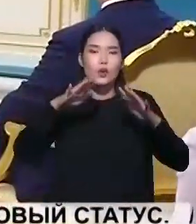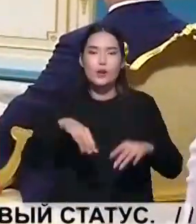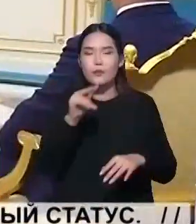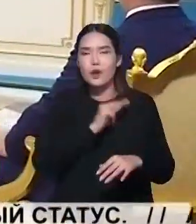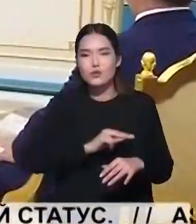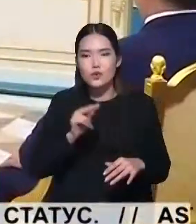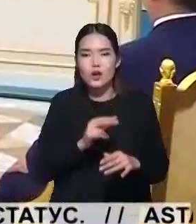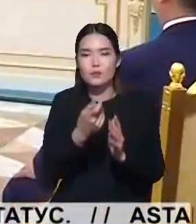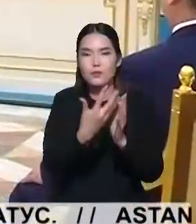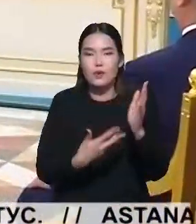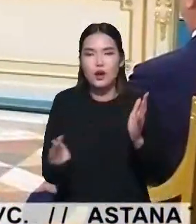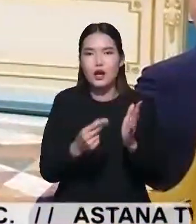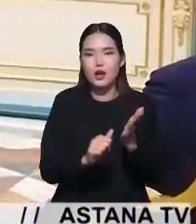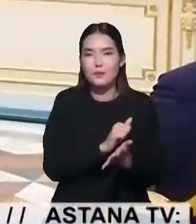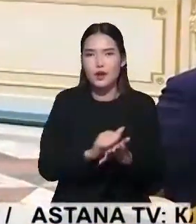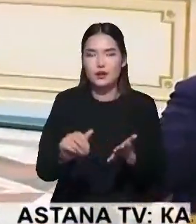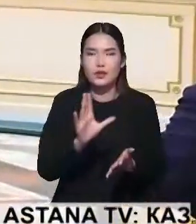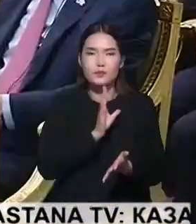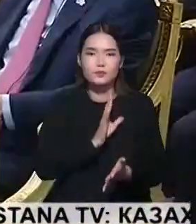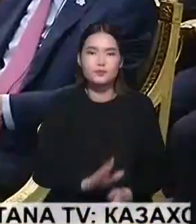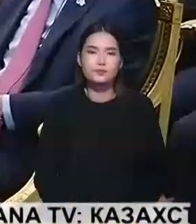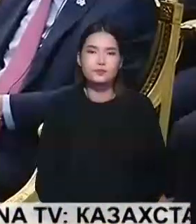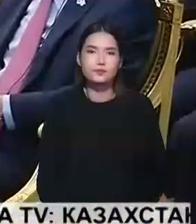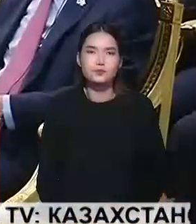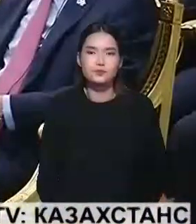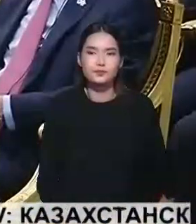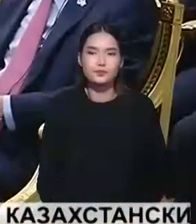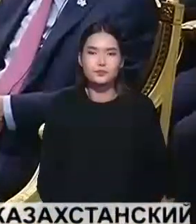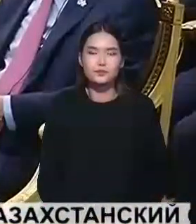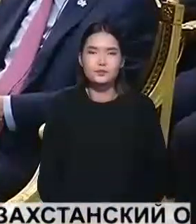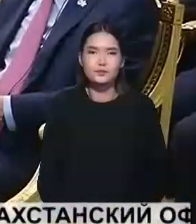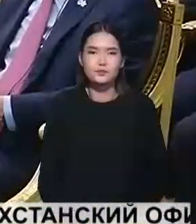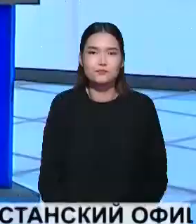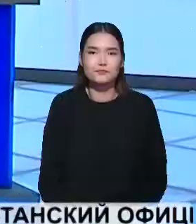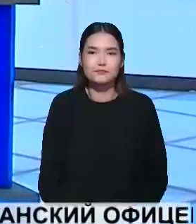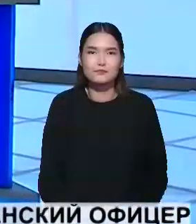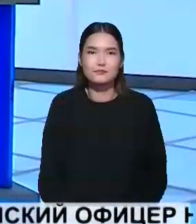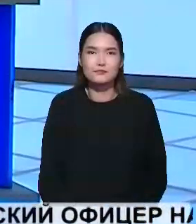соглашений и меморандумов. Ергали Рамазанулы, Алмаз Жолубаев, Астана Таймс.